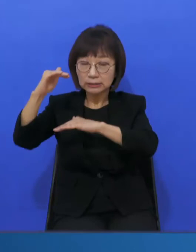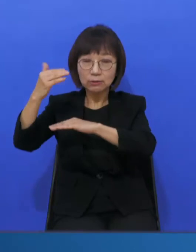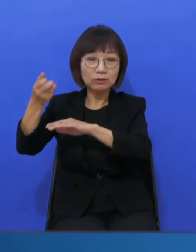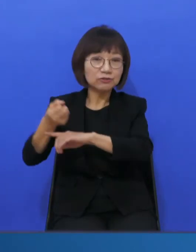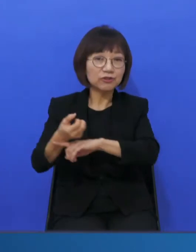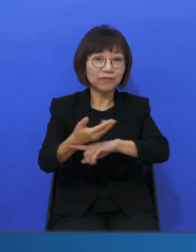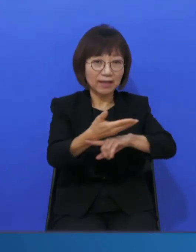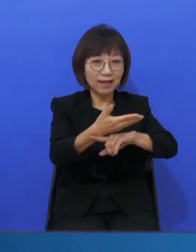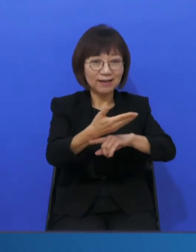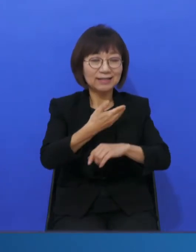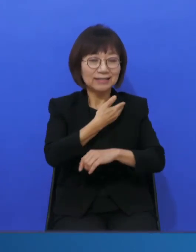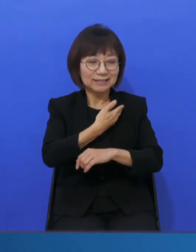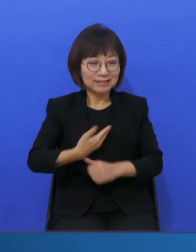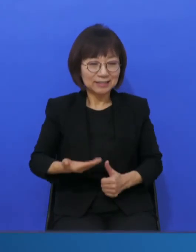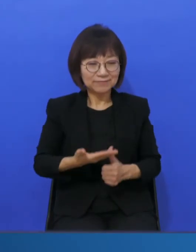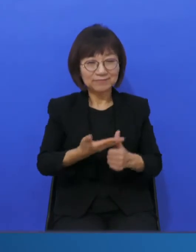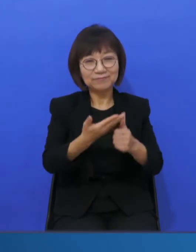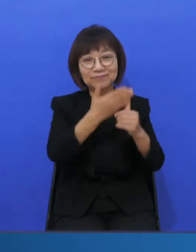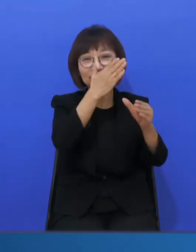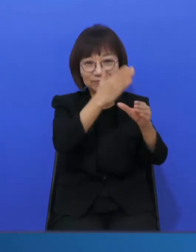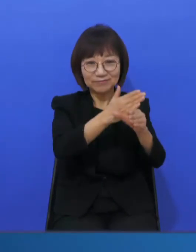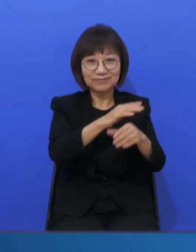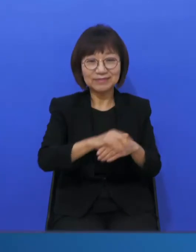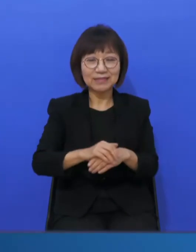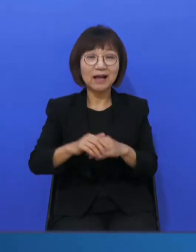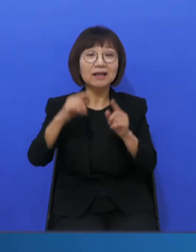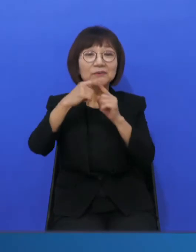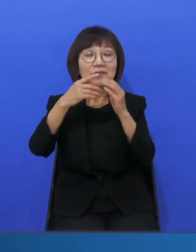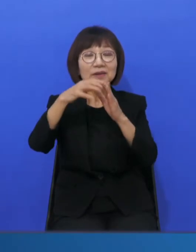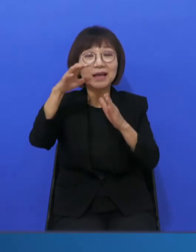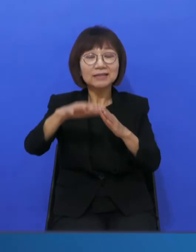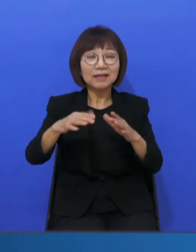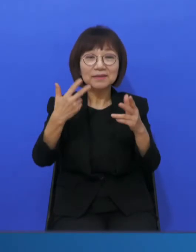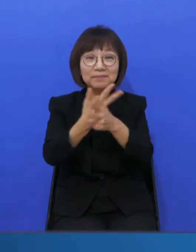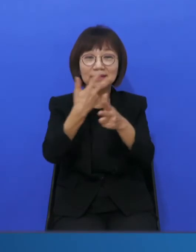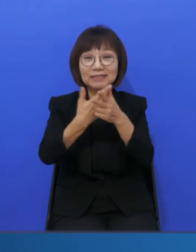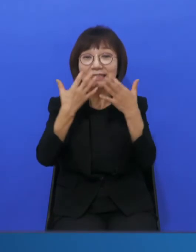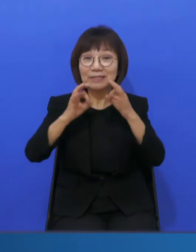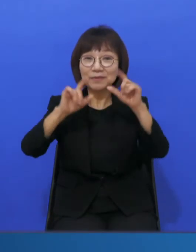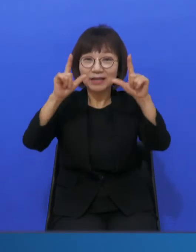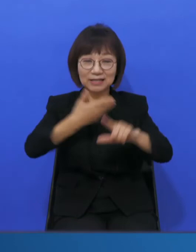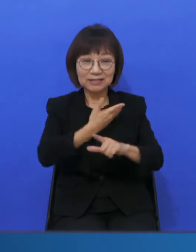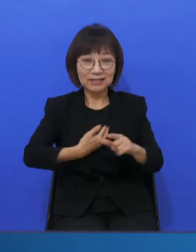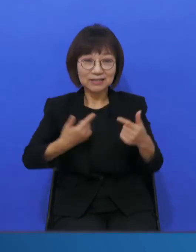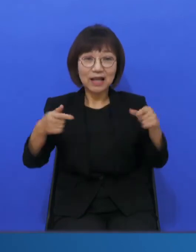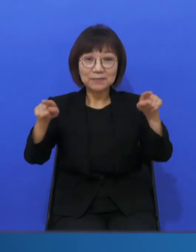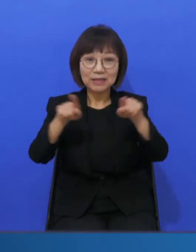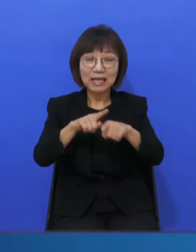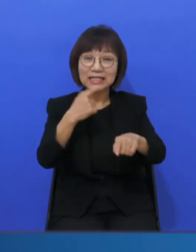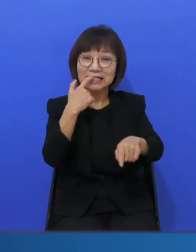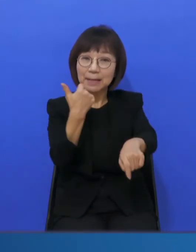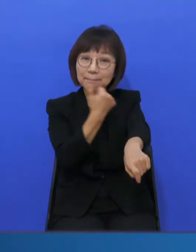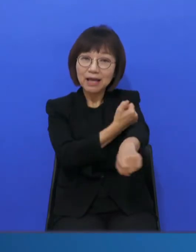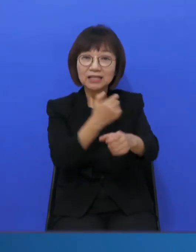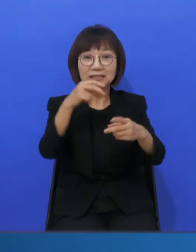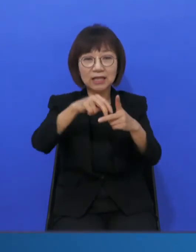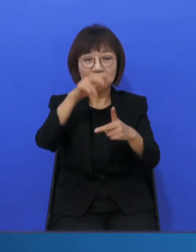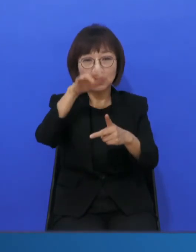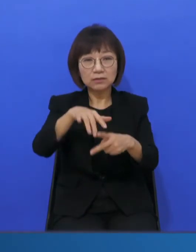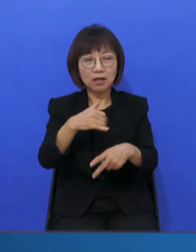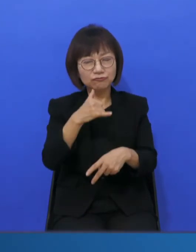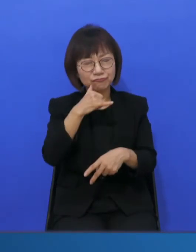제자 사역을 지속하고 계십니다. 교회 사역으로는 매주 금요일 제자들과 함께 마약센터에서